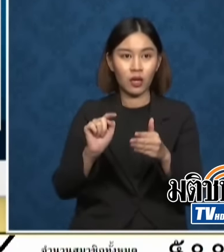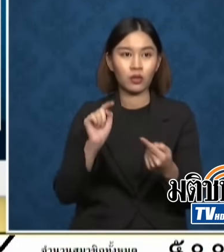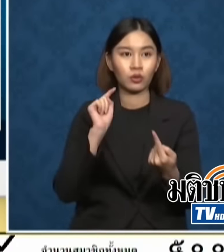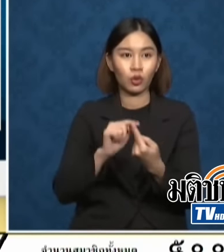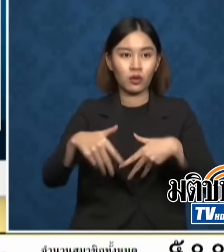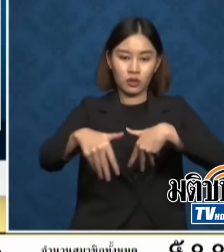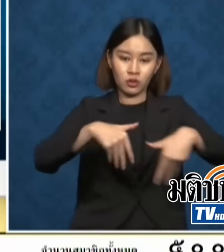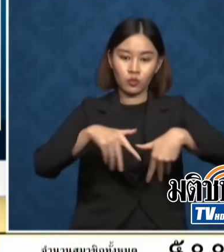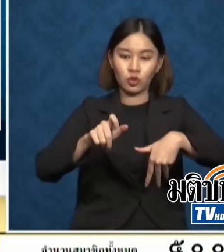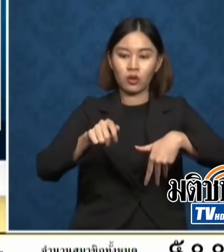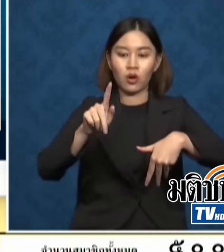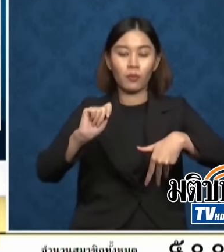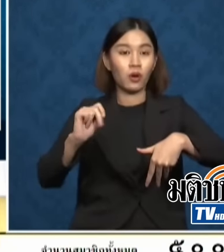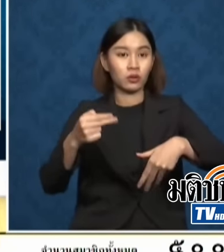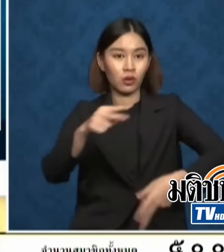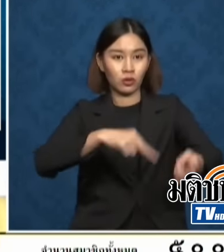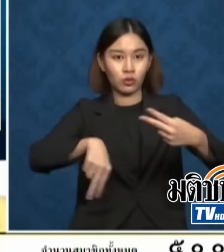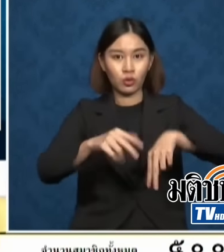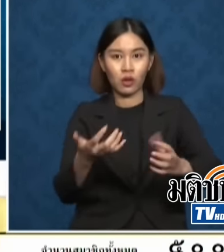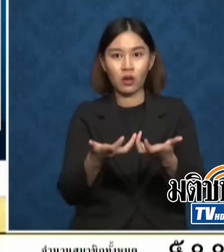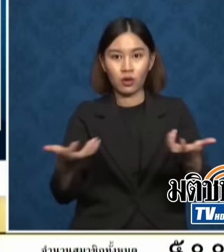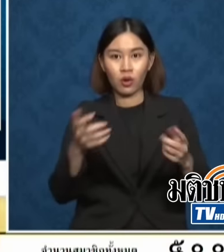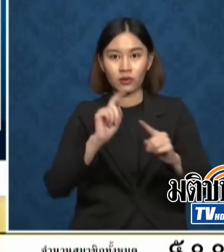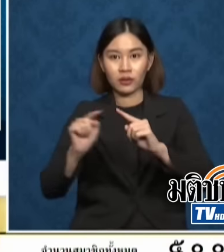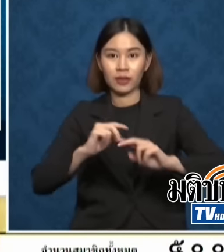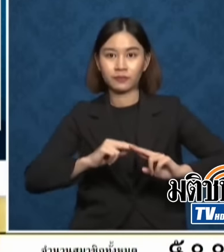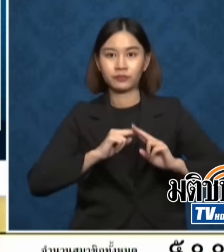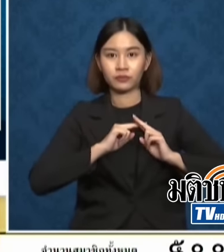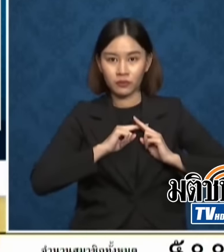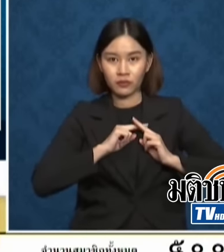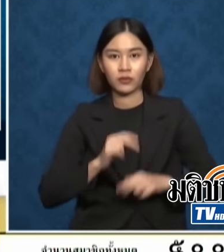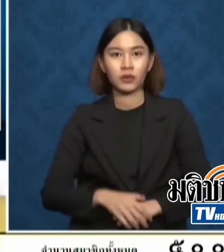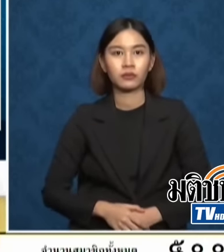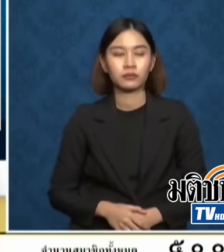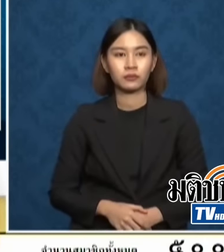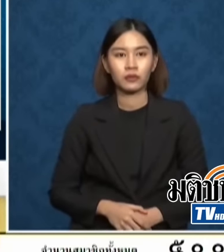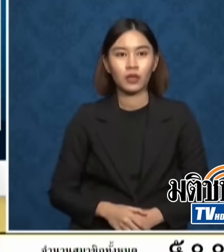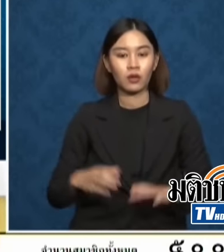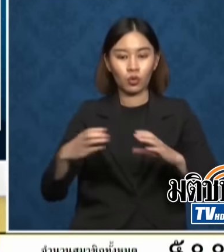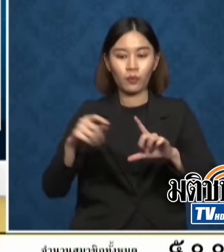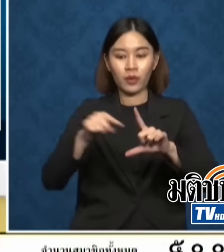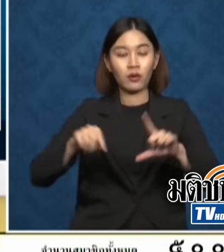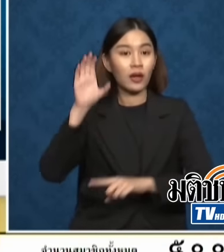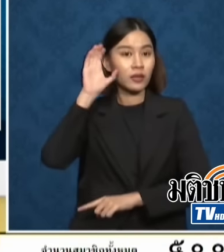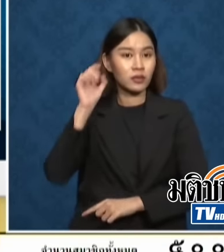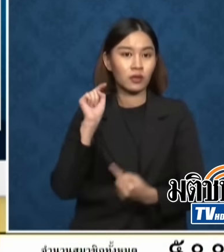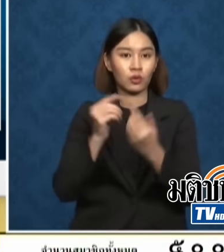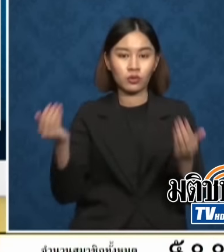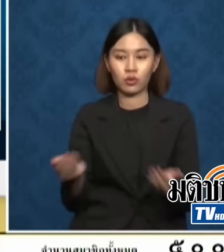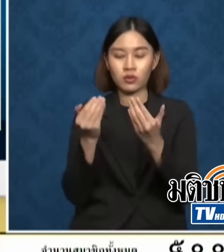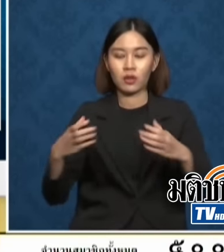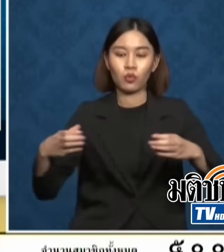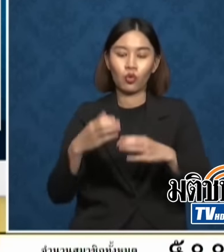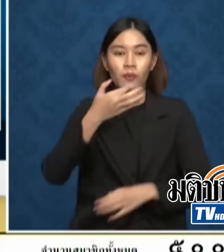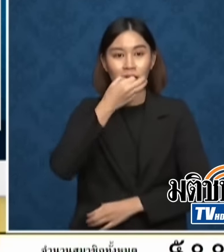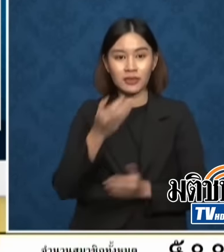ให้ท้องถิ่นดูแลทรัพยากรเองของพรรคก้าวไกลเราเชื่อในการส่งเสริมศักยภาพของชาวประมง